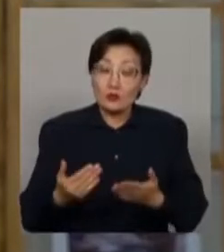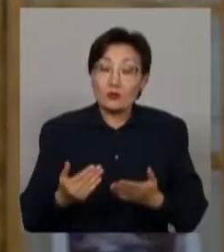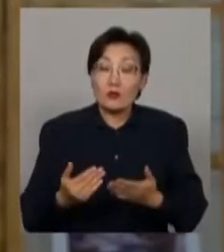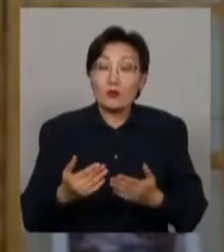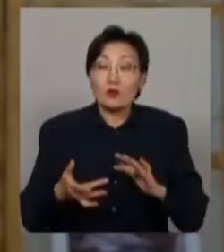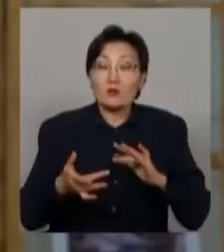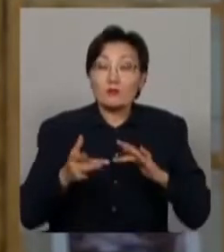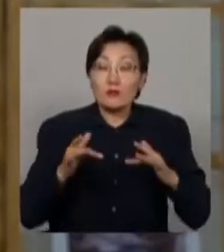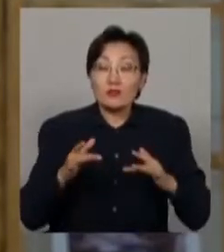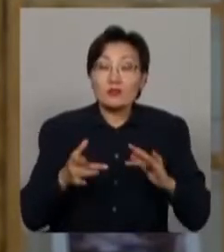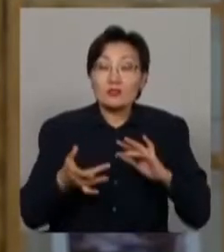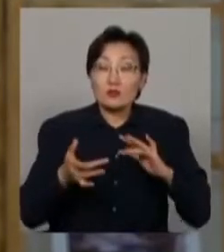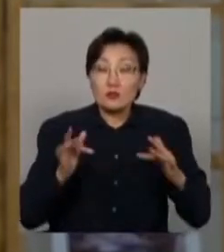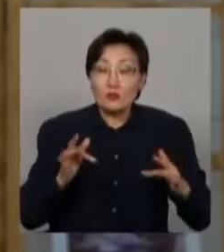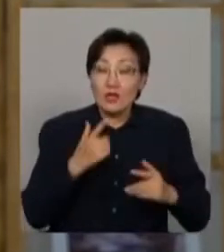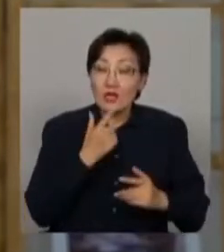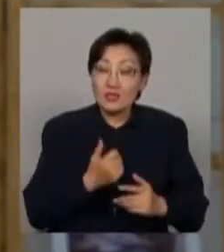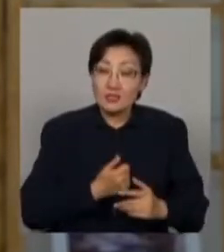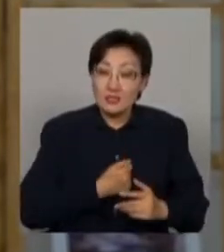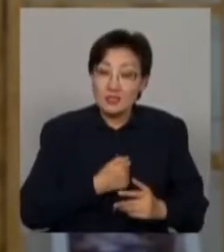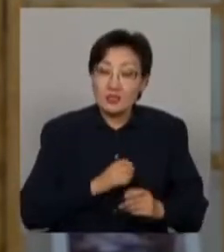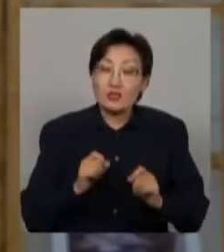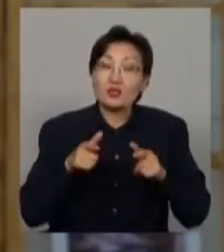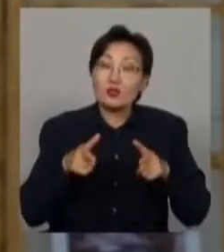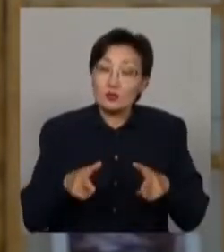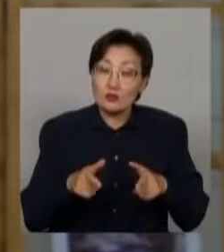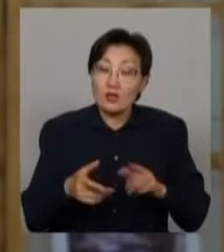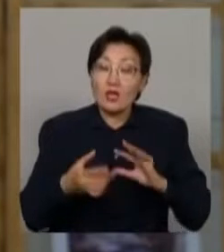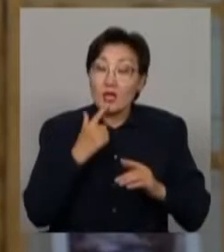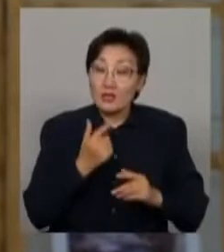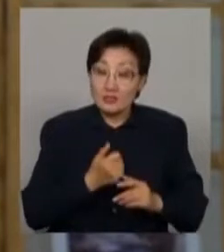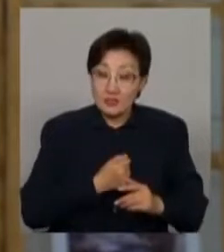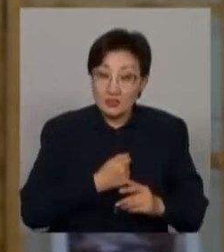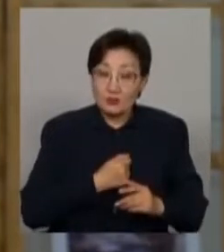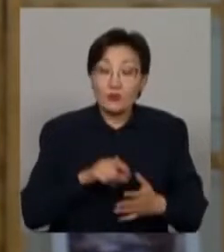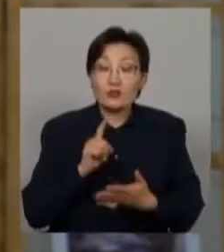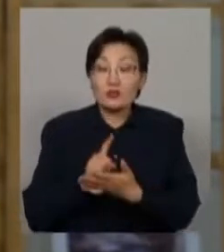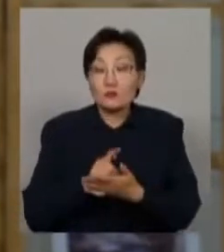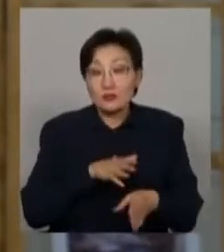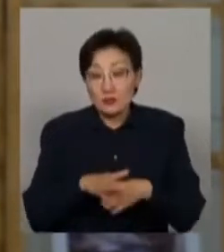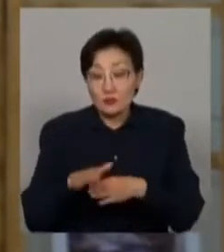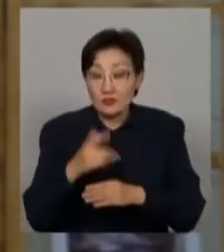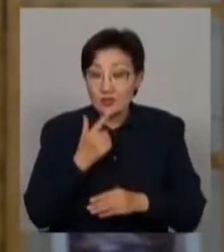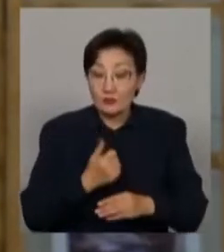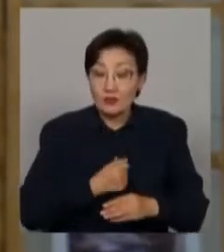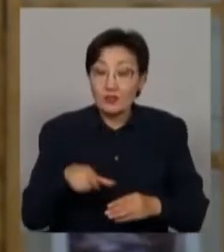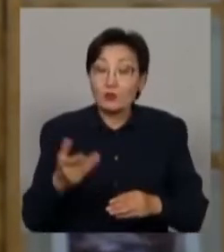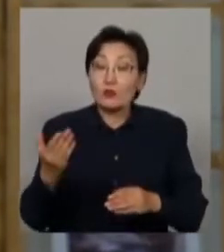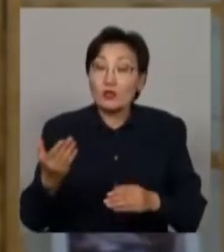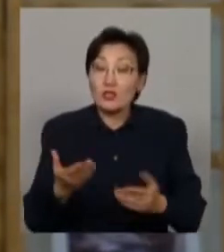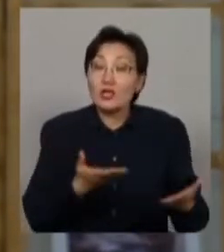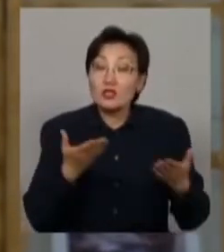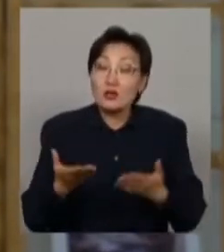атады әскерге келудің, біз енді ол әскердің қырсын, өзінің сол әскерде міндетін өтеп жатқан сарбаздарын өзін шақырып, қандай